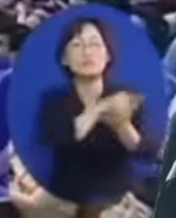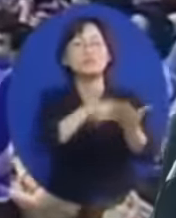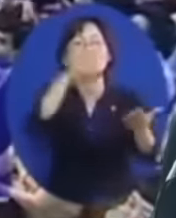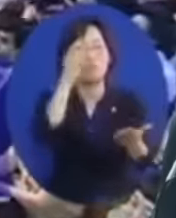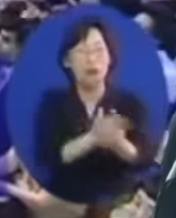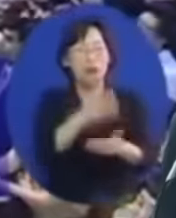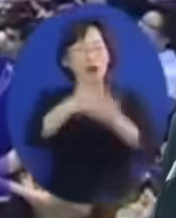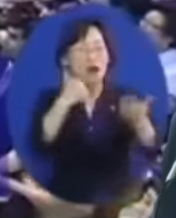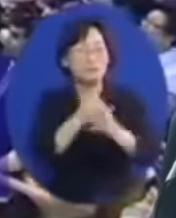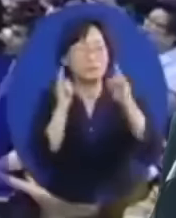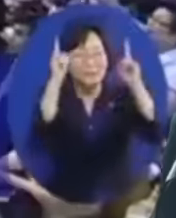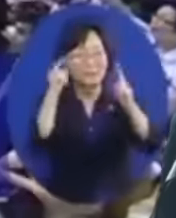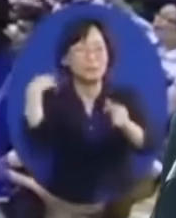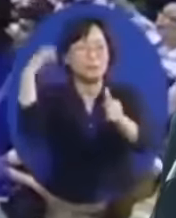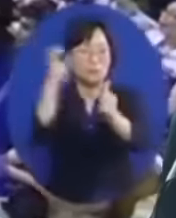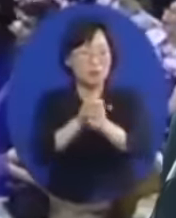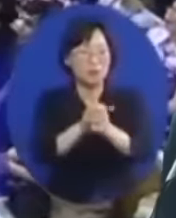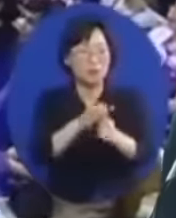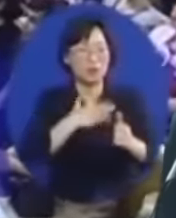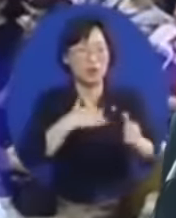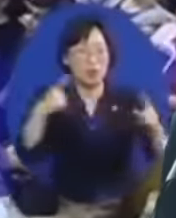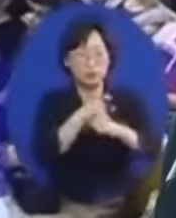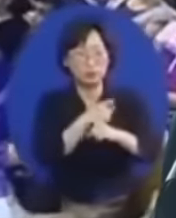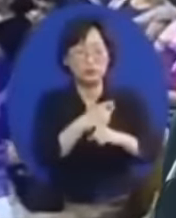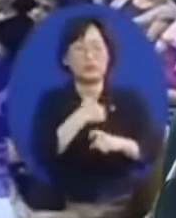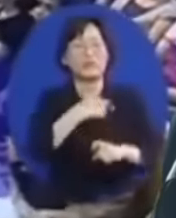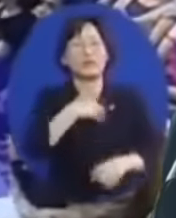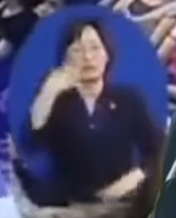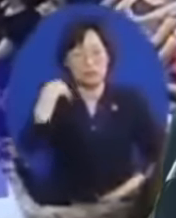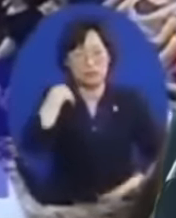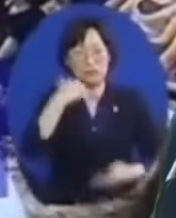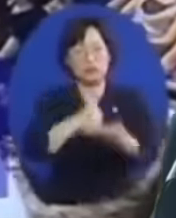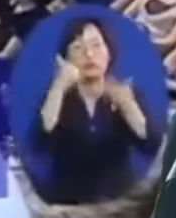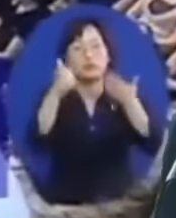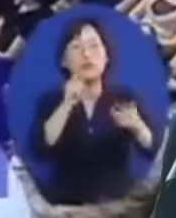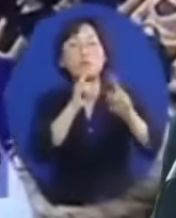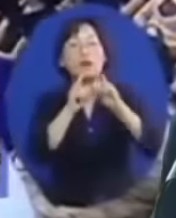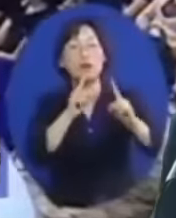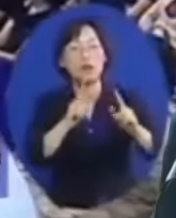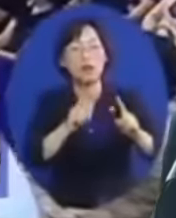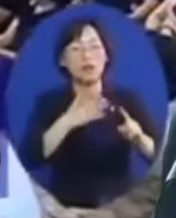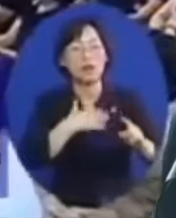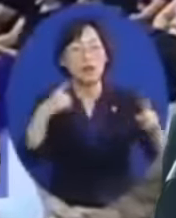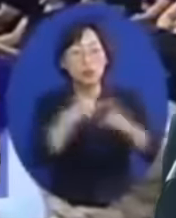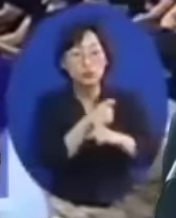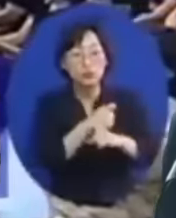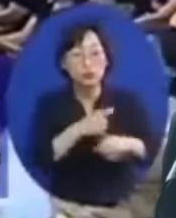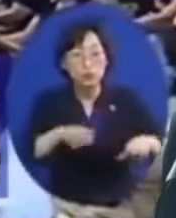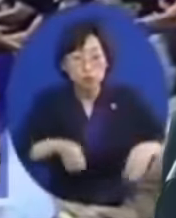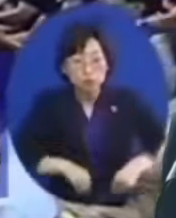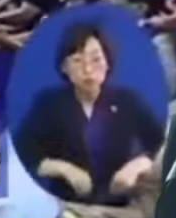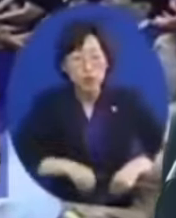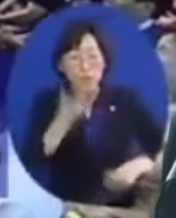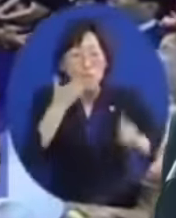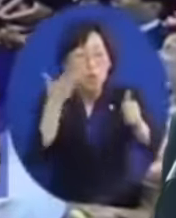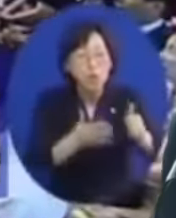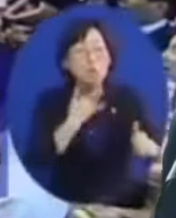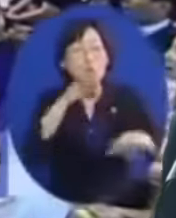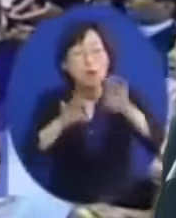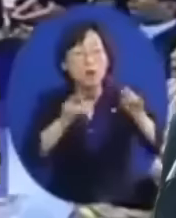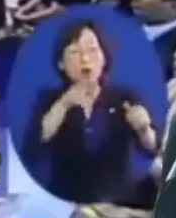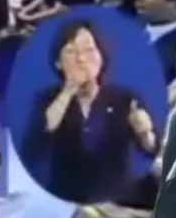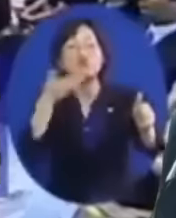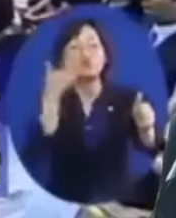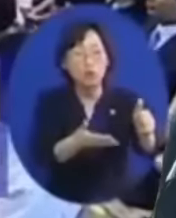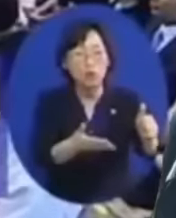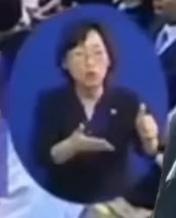맡기라. 기록되었을 때 원수 갚는 것이 내게 있으니 내가 갚으리라. 주께서 말씀하시니라. 내 원수가 줄이거든 먹이고 목마르거든 마시게 하라.